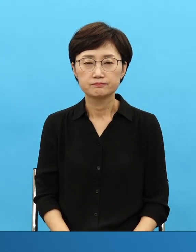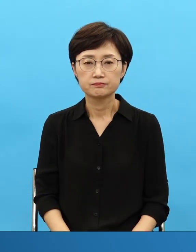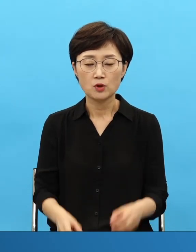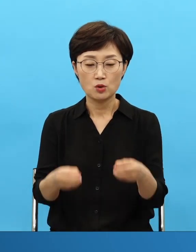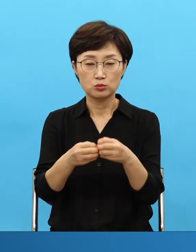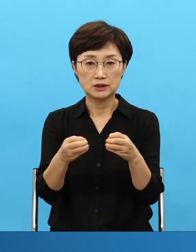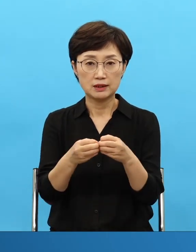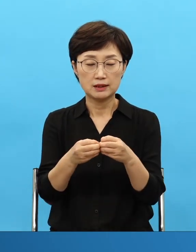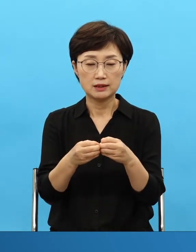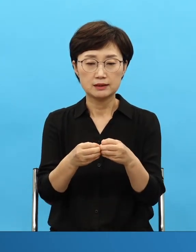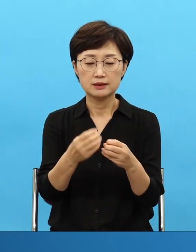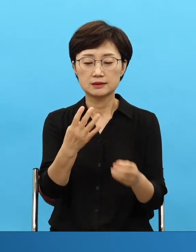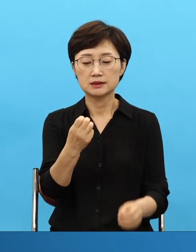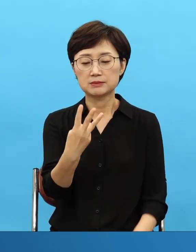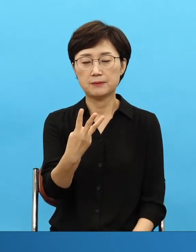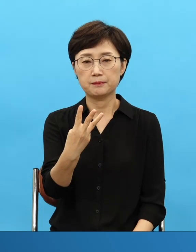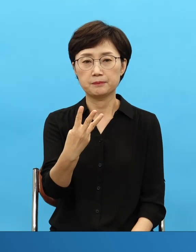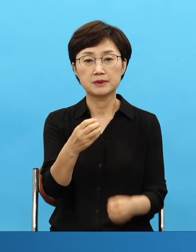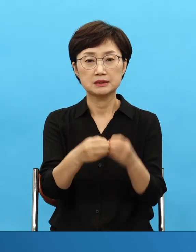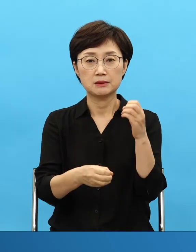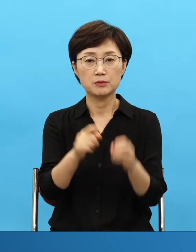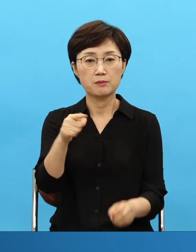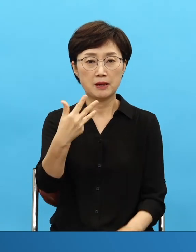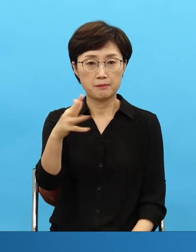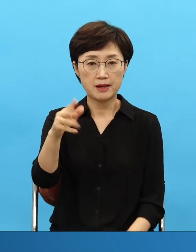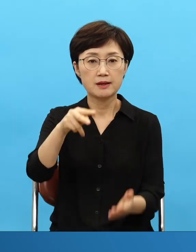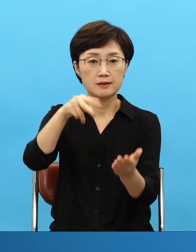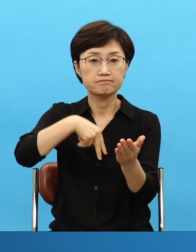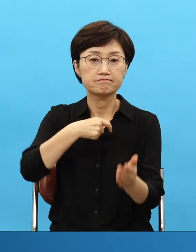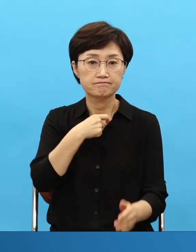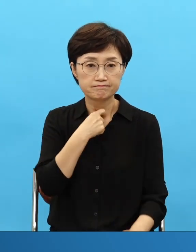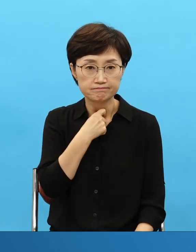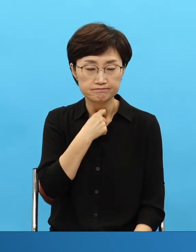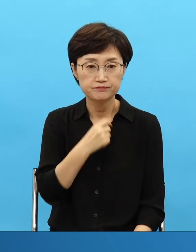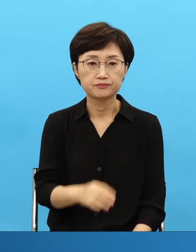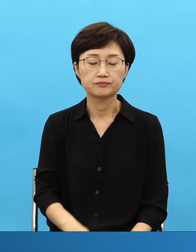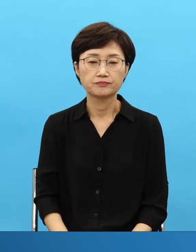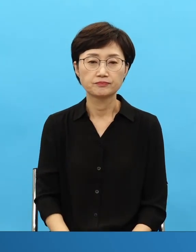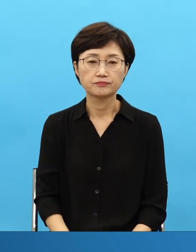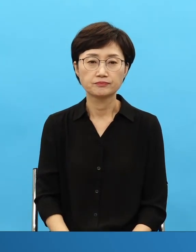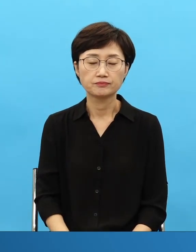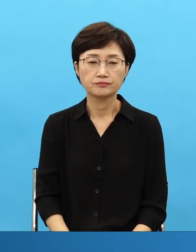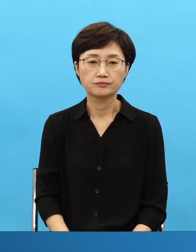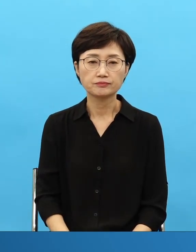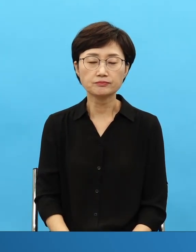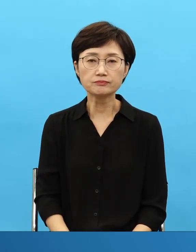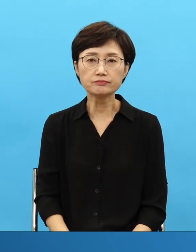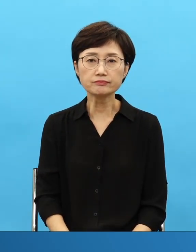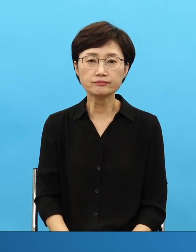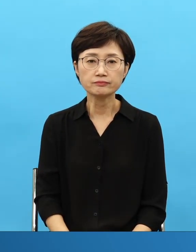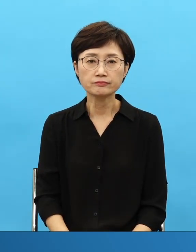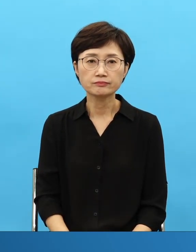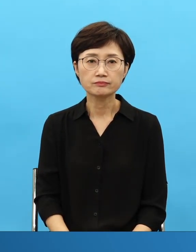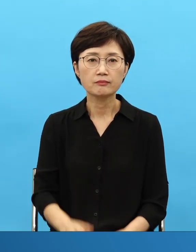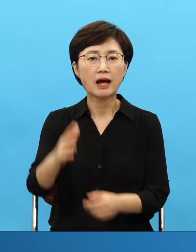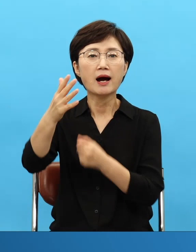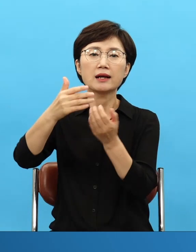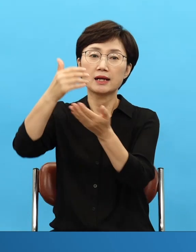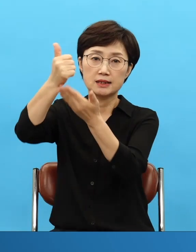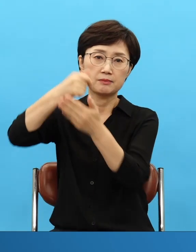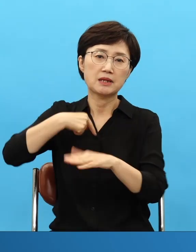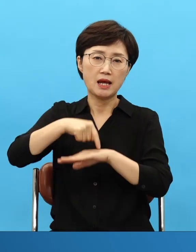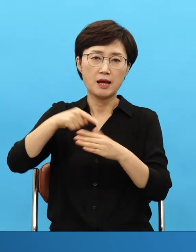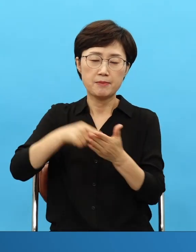교동문 49번 시편 108편의 말씀을 교독합니다. The responsive reading is number 49, Psalm 108. 하나님이여